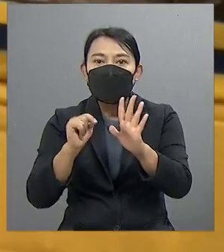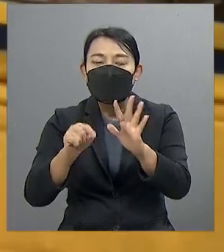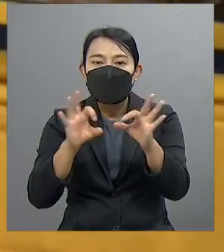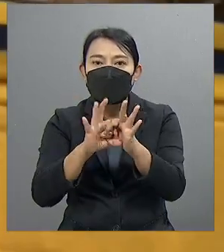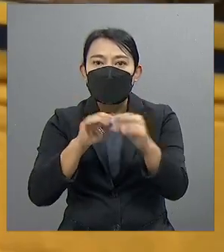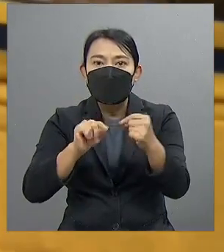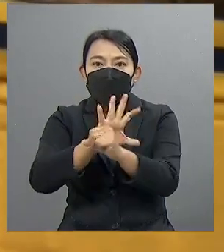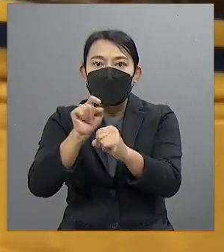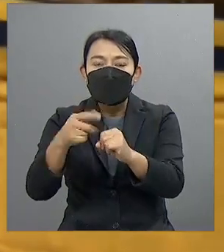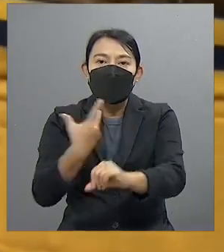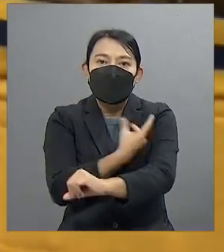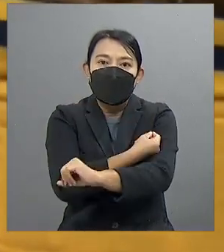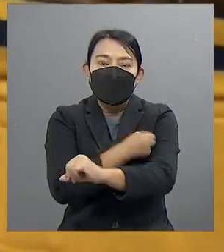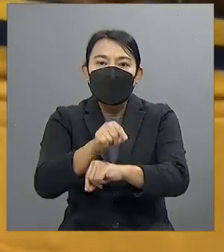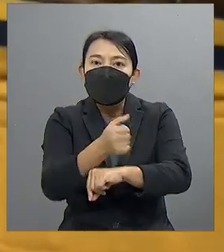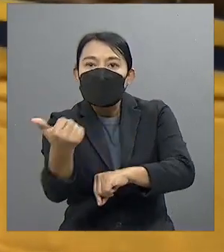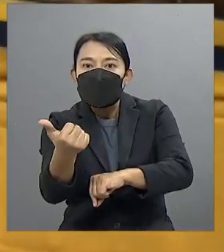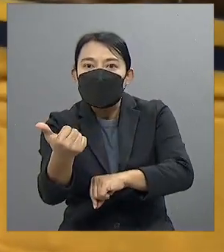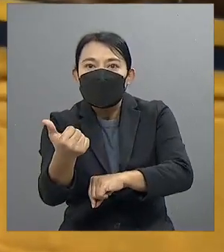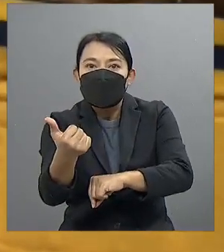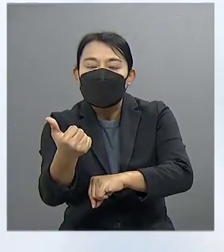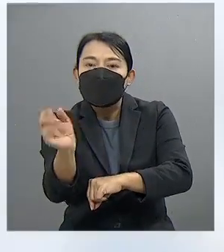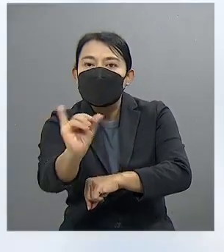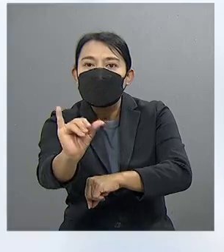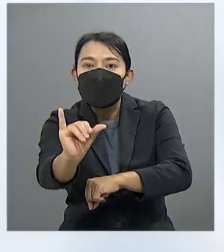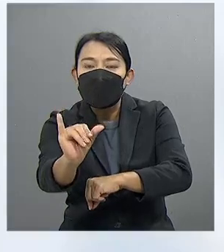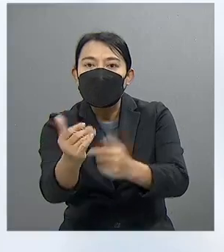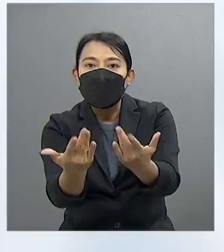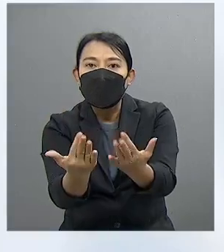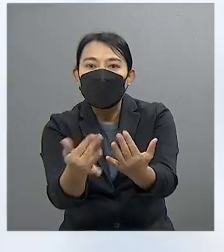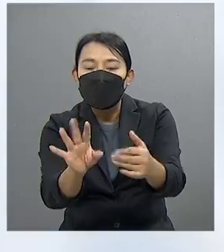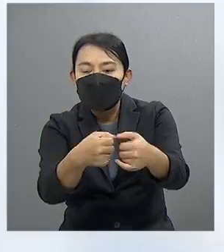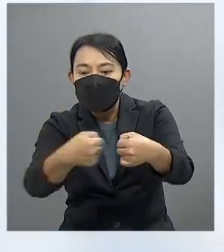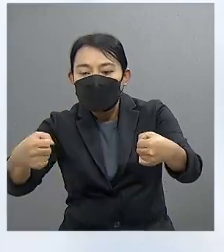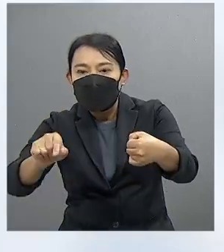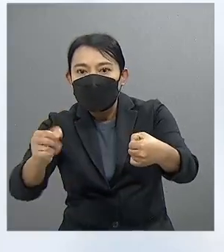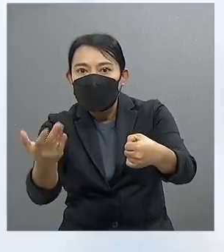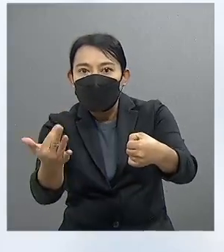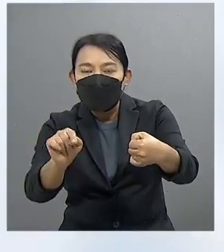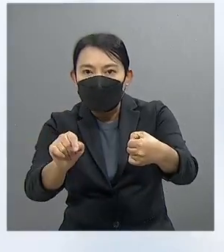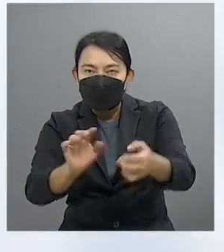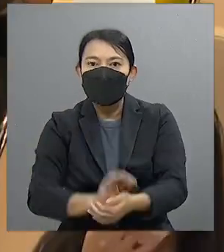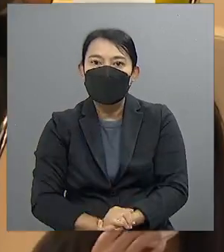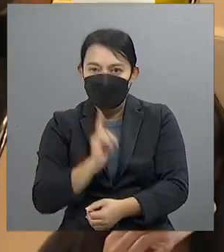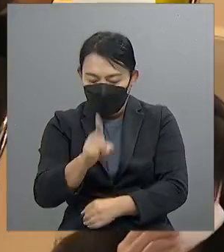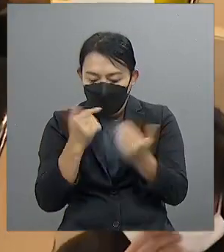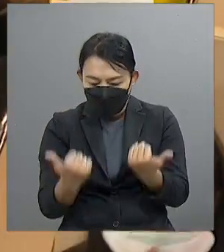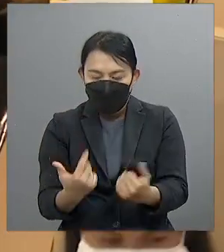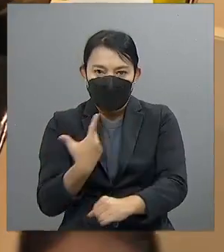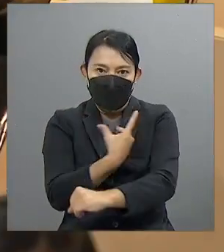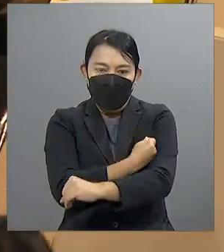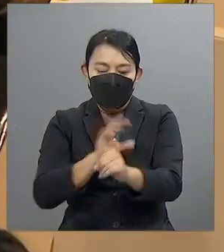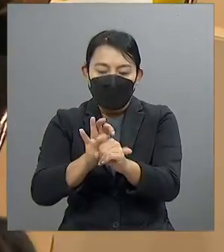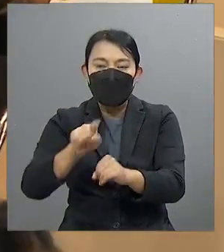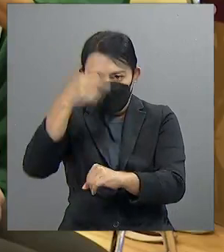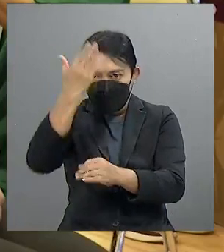ไม่ถึงเวลาที่ต้องฉีดเราก็พยายามจะยืดเวลาออกไปมาฉีดวัคซีนโควิด19ก่อนนะครับวันหนึ่งก็คือว่า